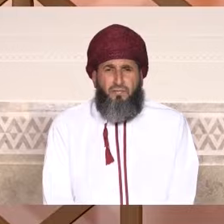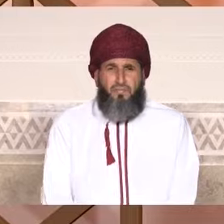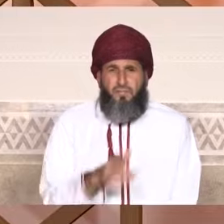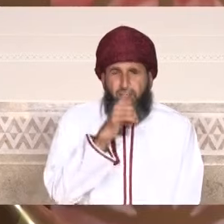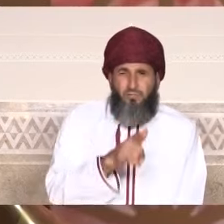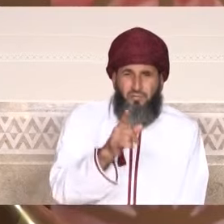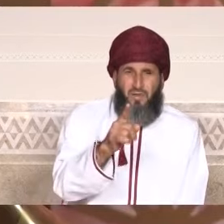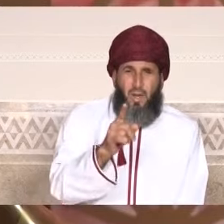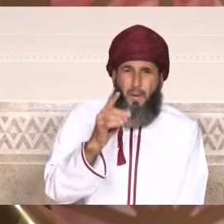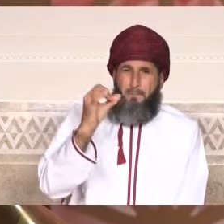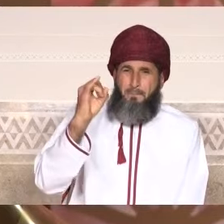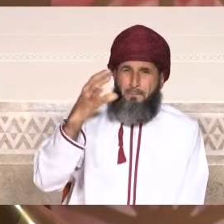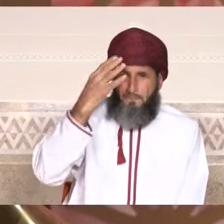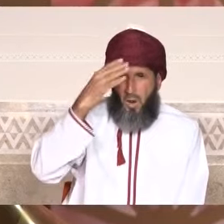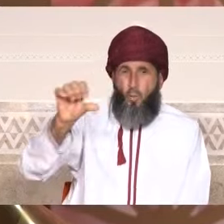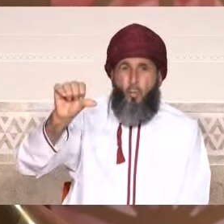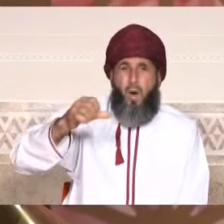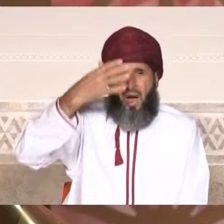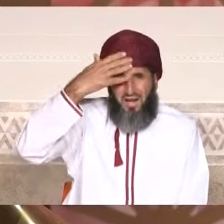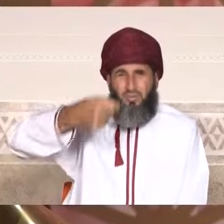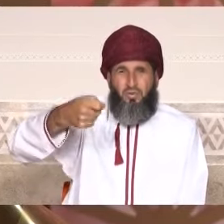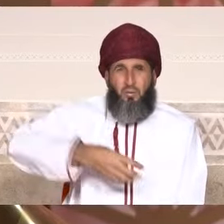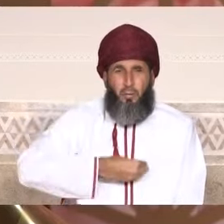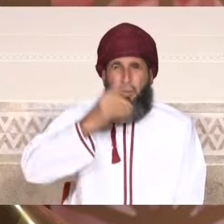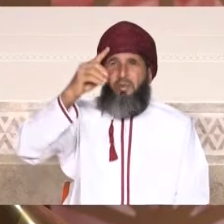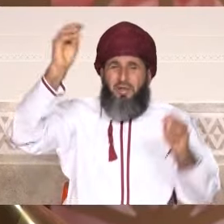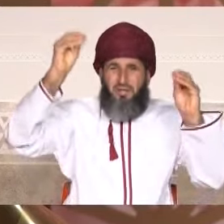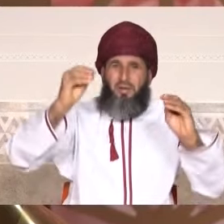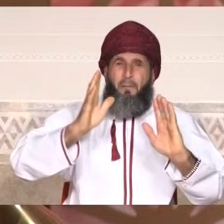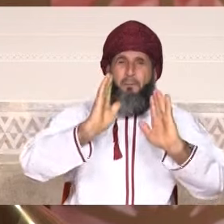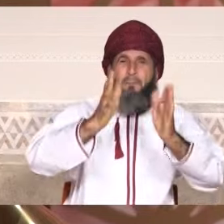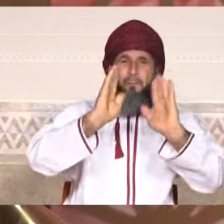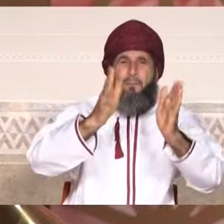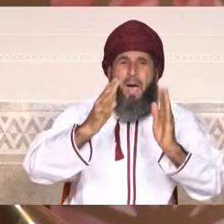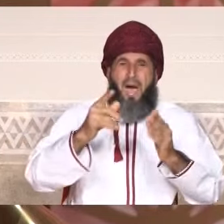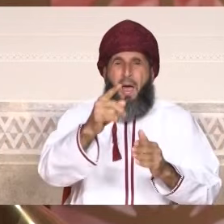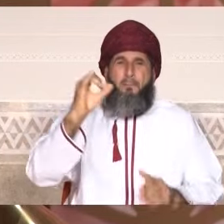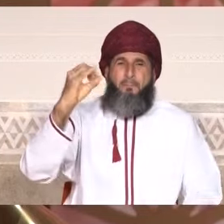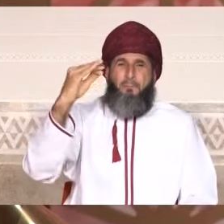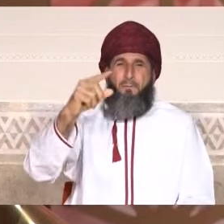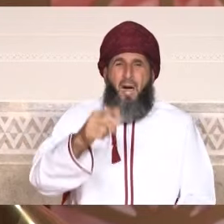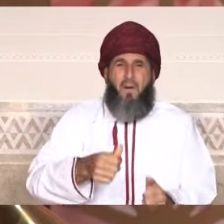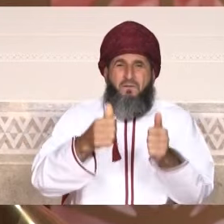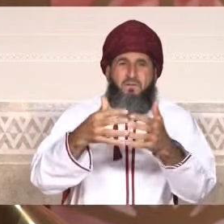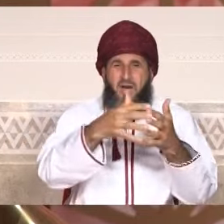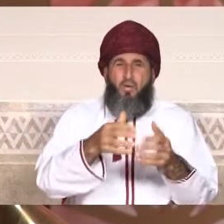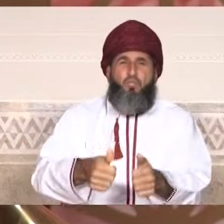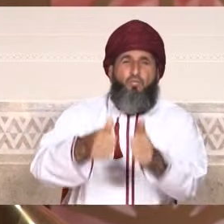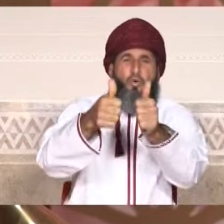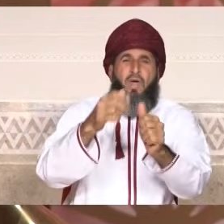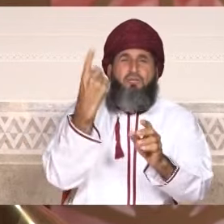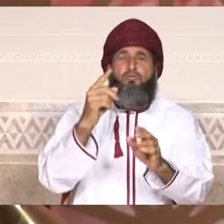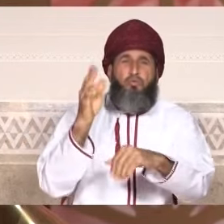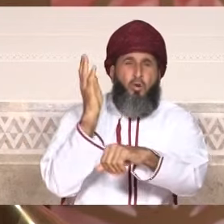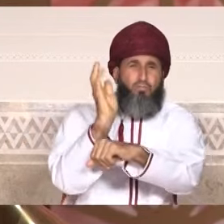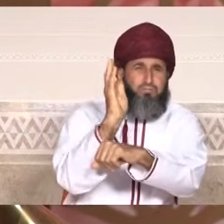نقول لأخينا محمد وعليكم السلام ورحمة الله وبركاته، بارك الله فيكم يا محمد وسدد خطاكم ووفقكم إلى الخير وجعلكم دعاة